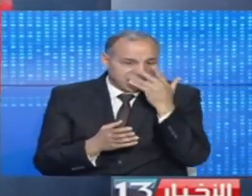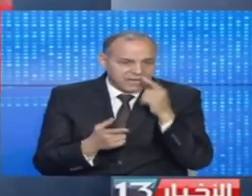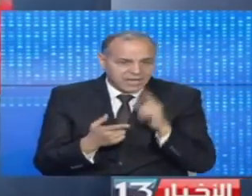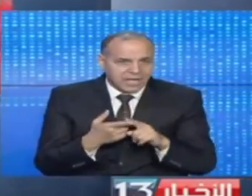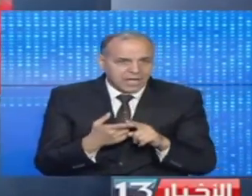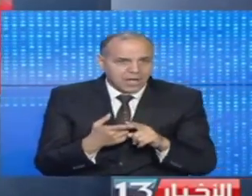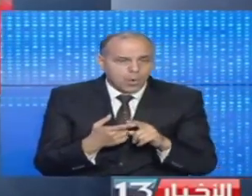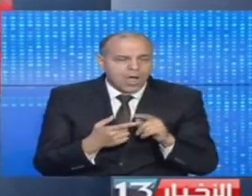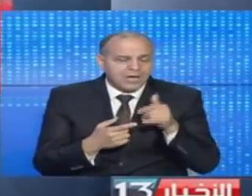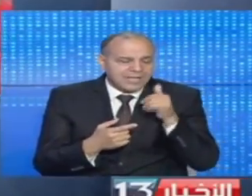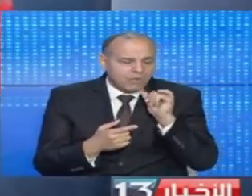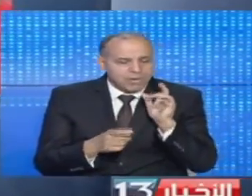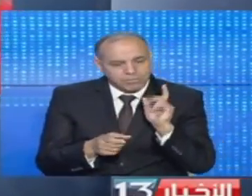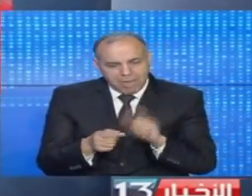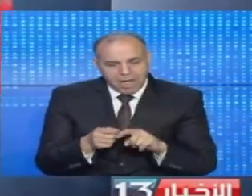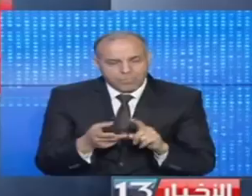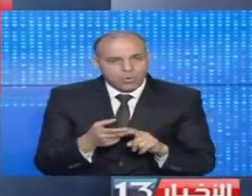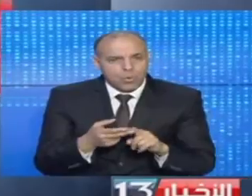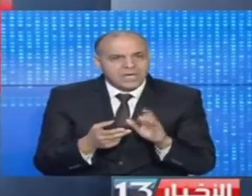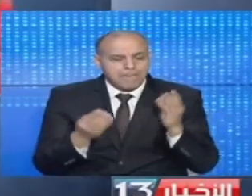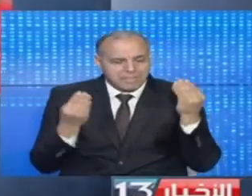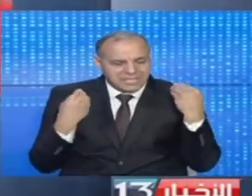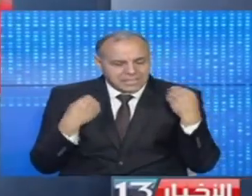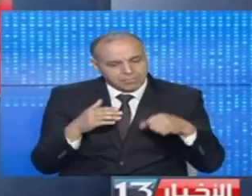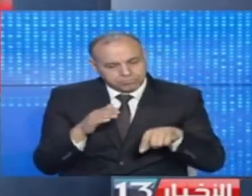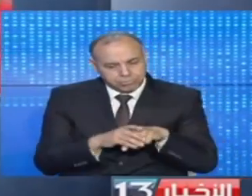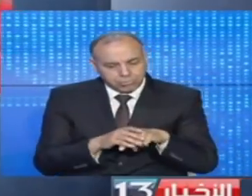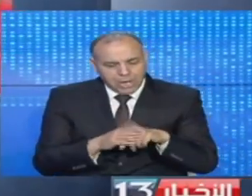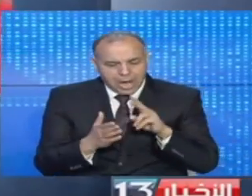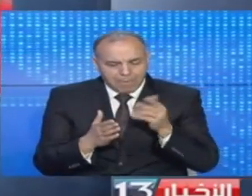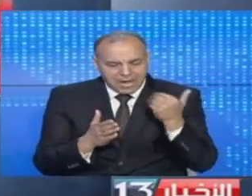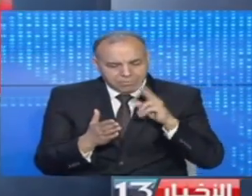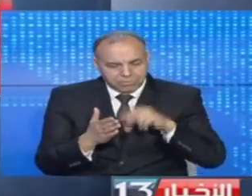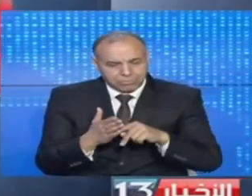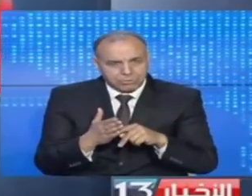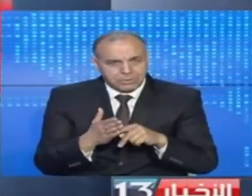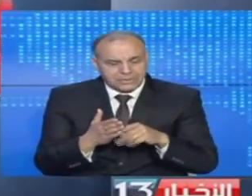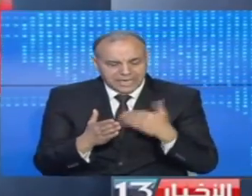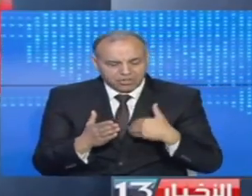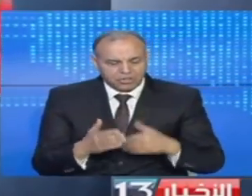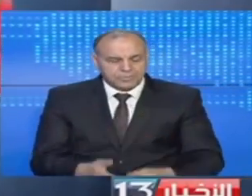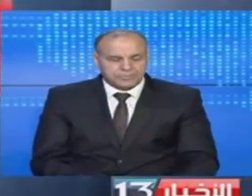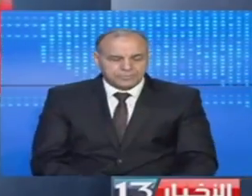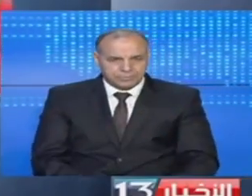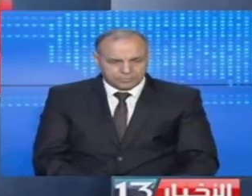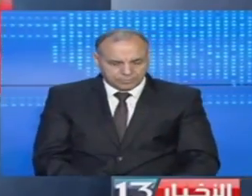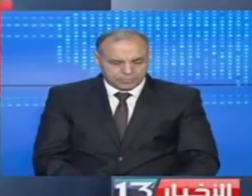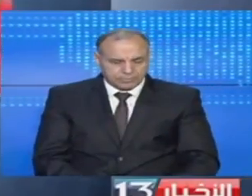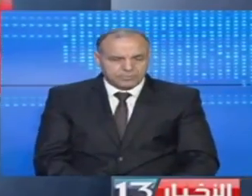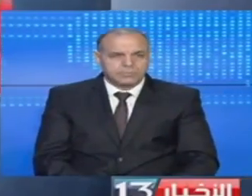وملعب الجوع الايفواري ونادي البنزرتي قبل التوقيع لفائده الترجي